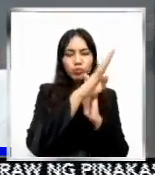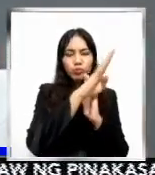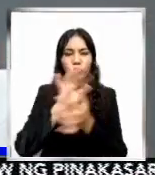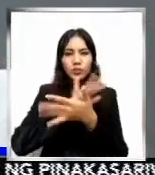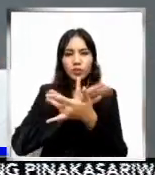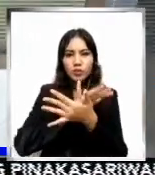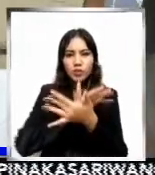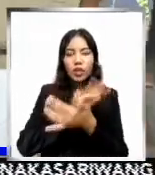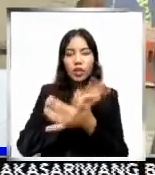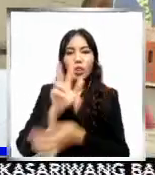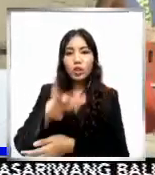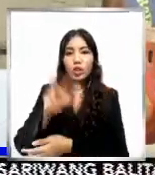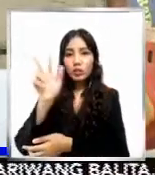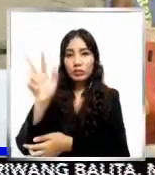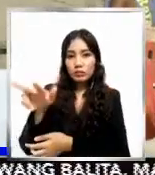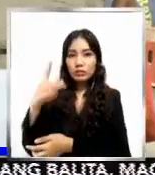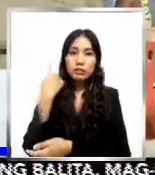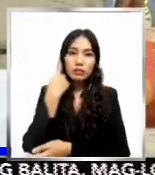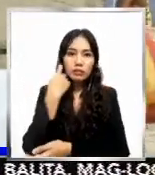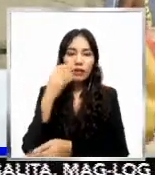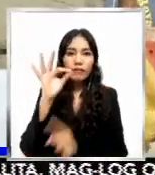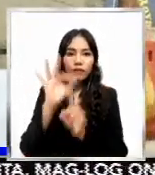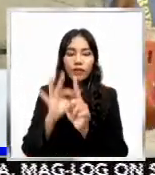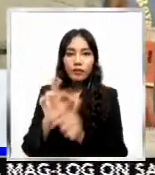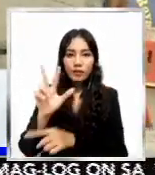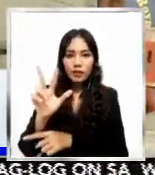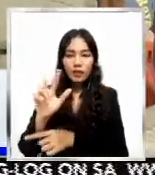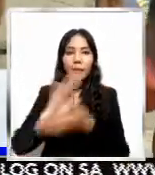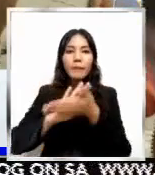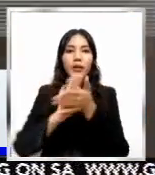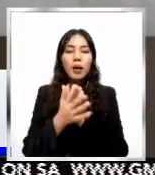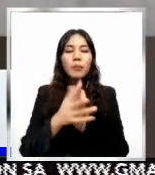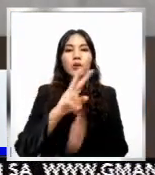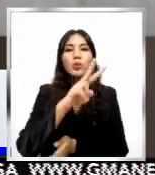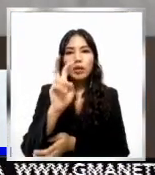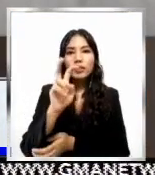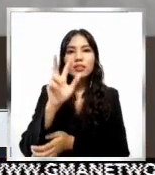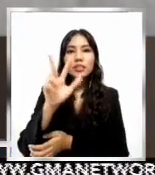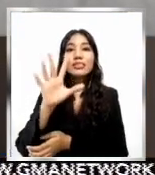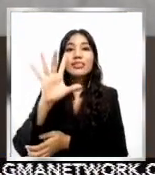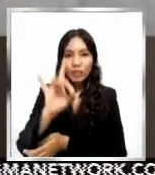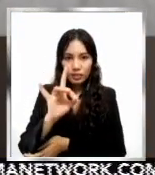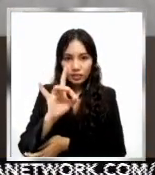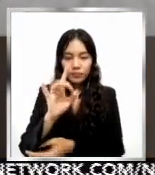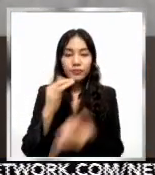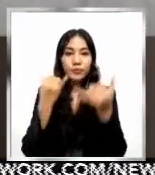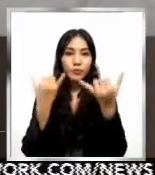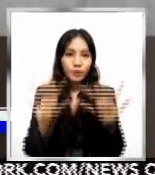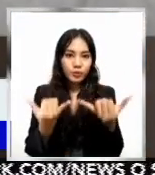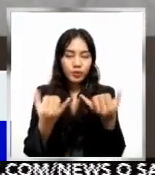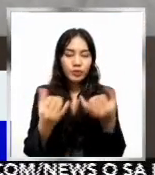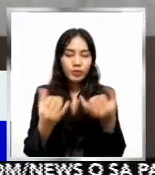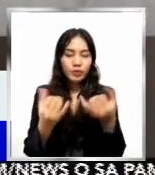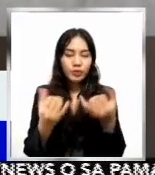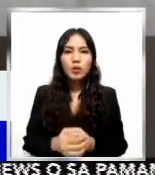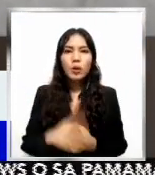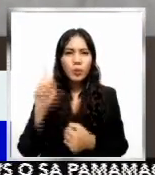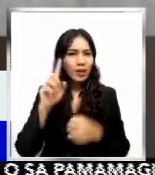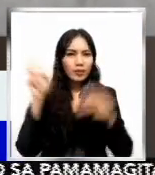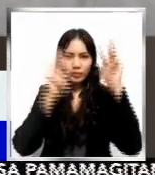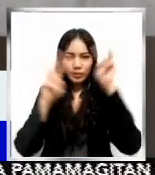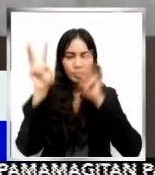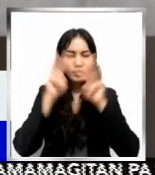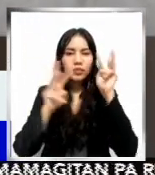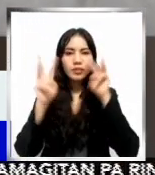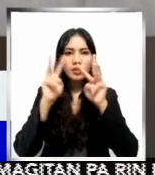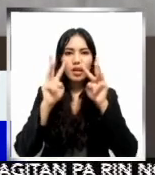Pebrero, pumalo na ito sa 238 ngayong araw. Ang alarming dito is this. May mga City Hall employees na